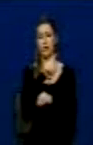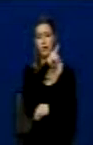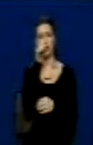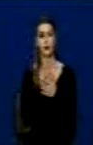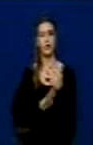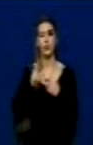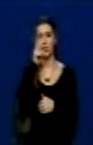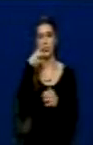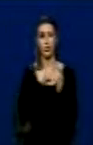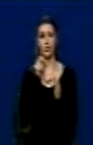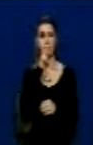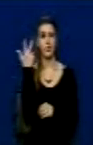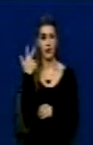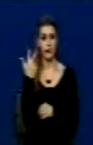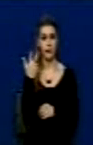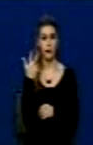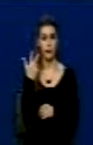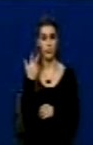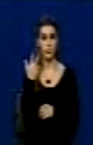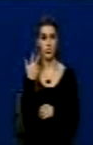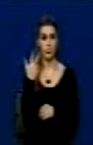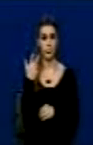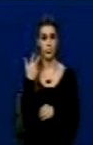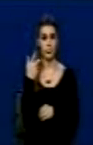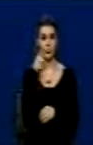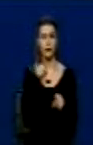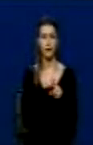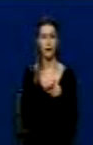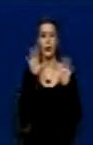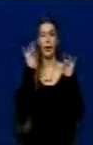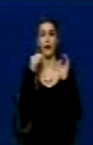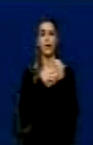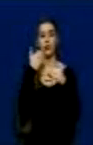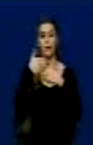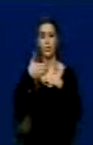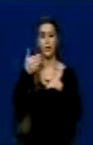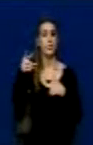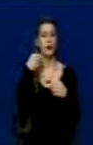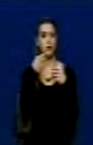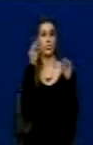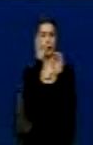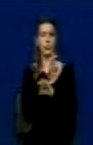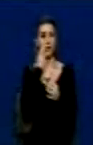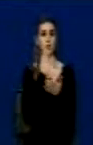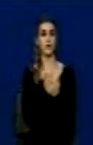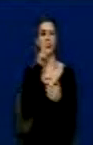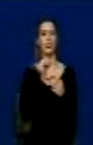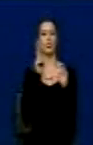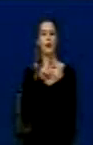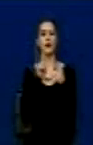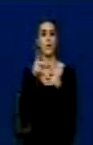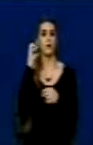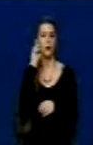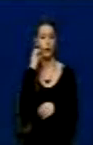prej prillit vitit 2013. Spaku edhe 10 raunde tjera të negociatave janë mbajt atje në Bruksel